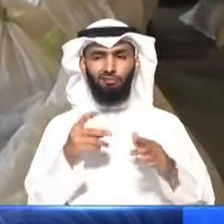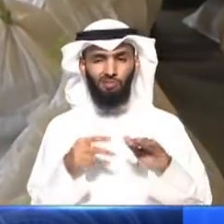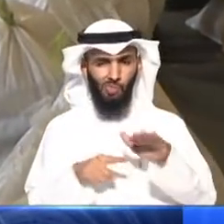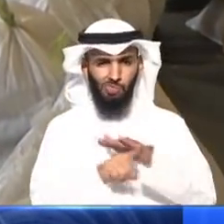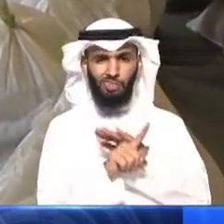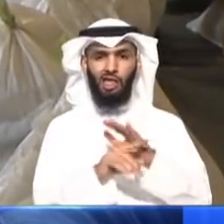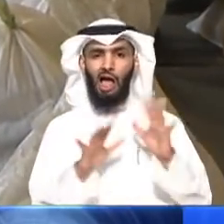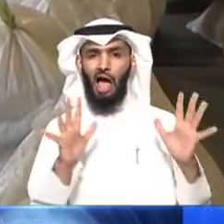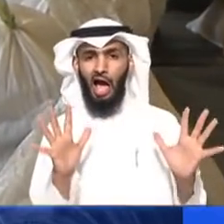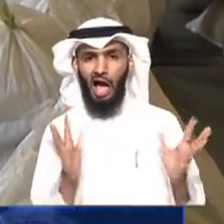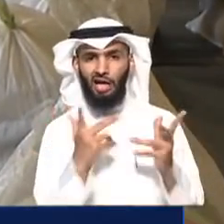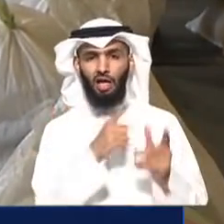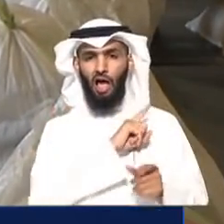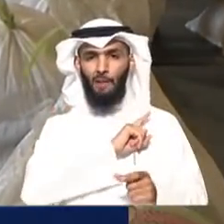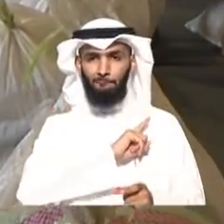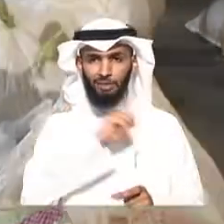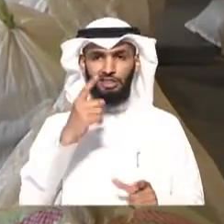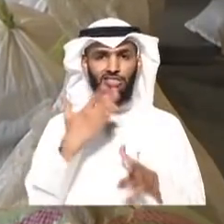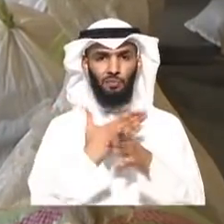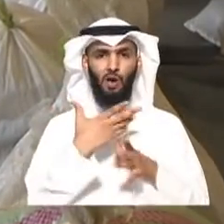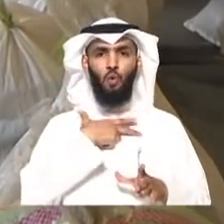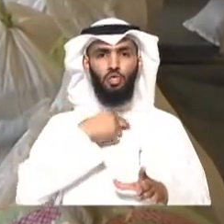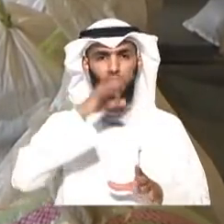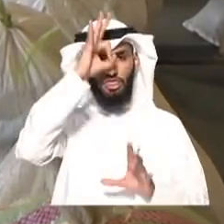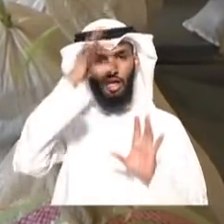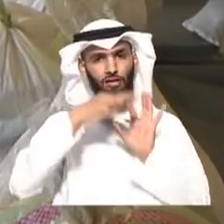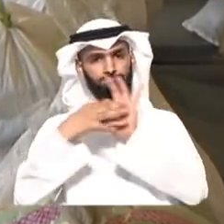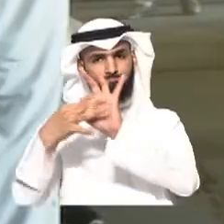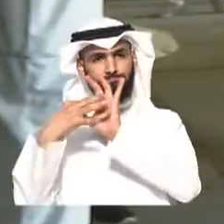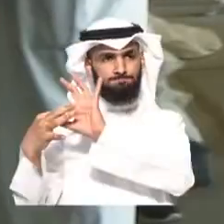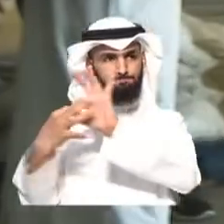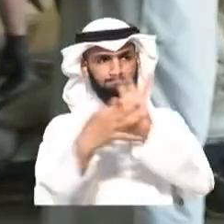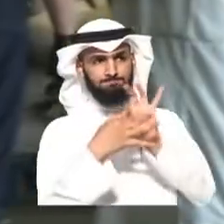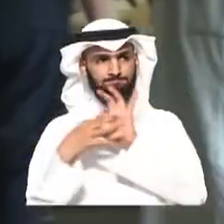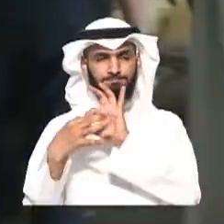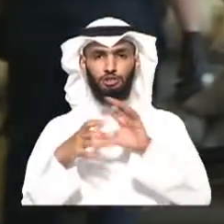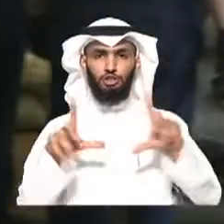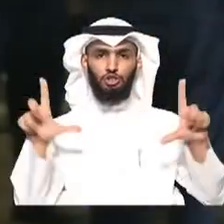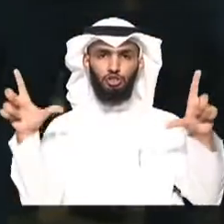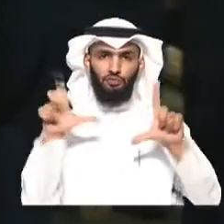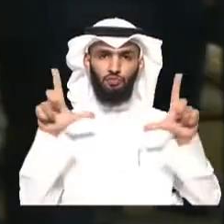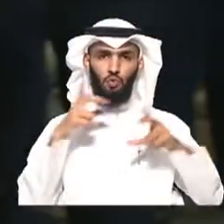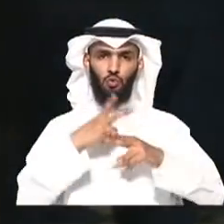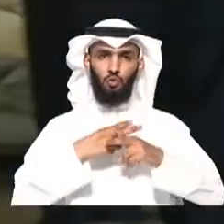مع كافة الجهات المعنية. والحويدر، تلفزيون دولة الكويت.